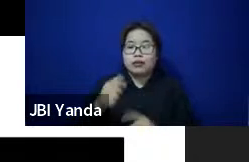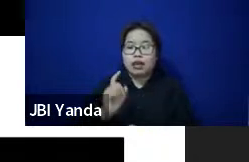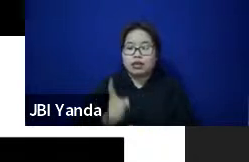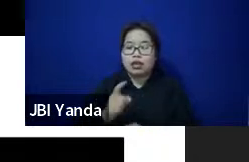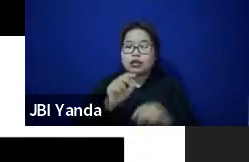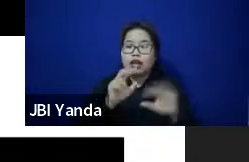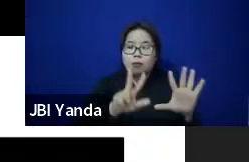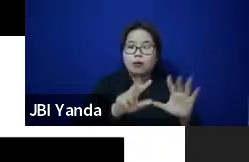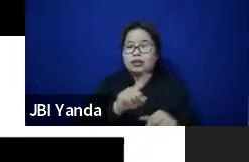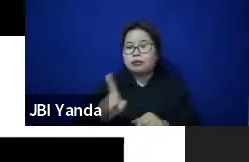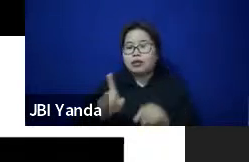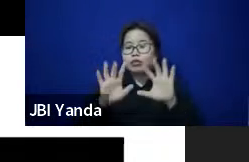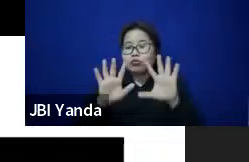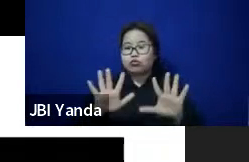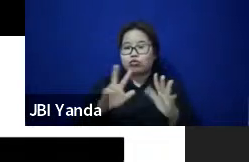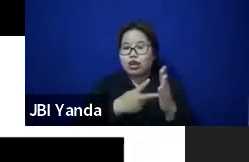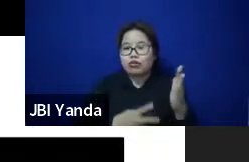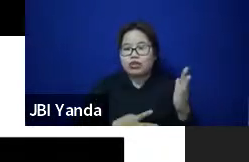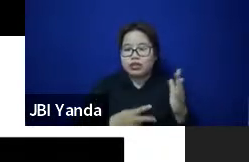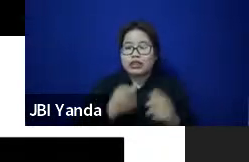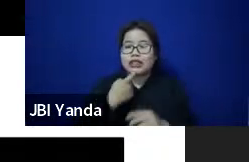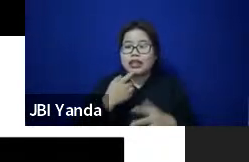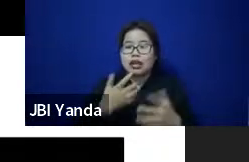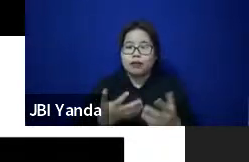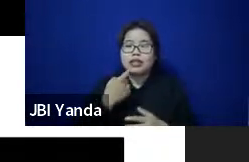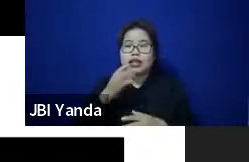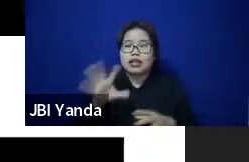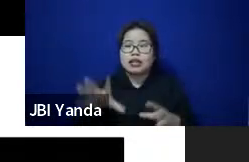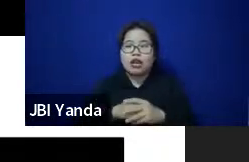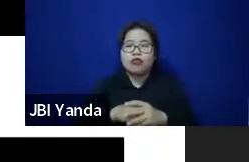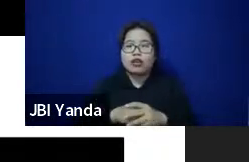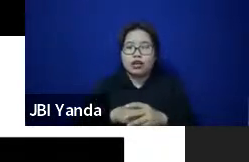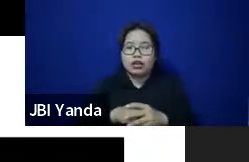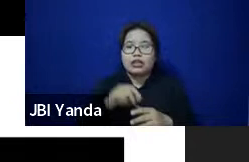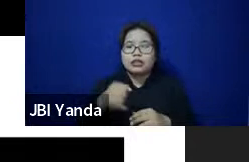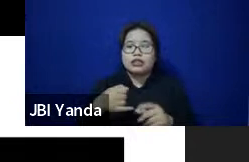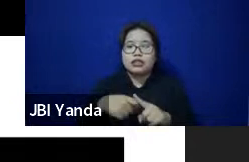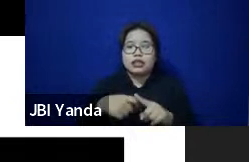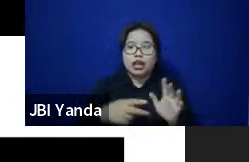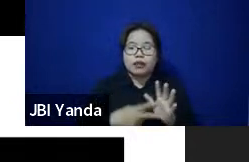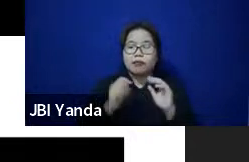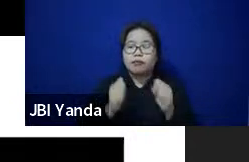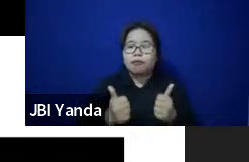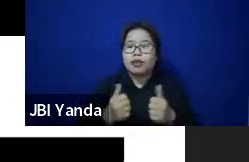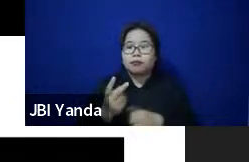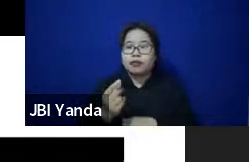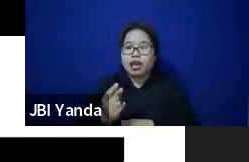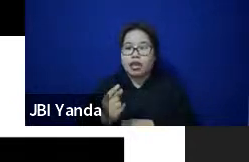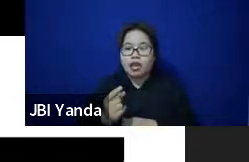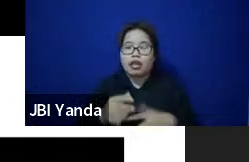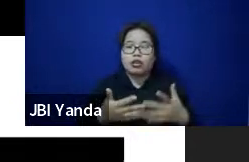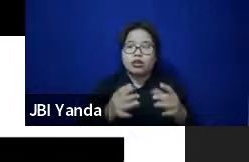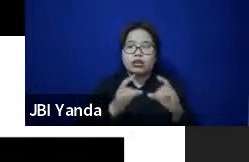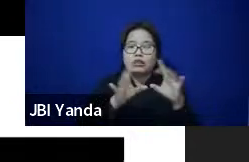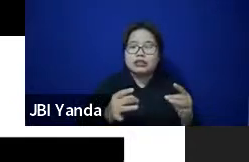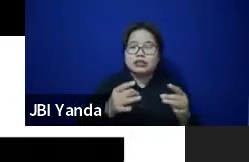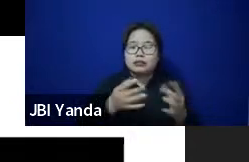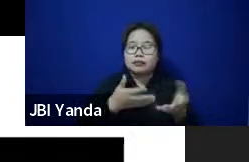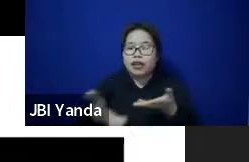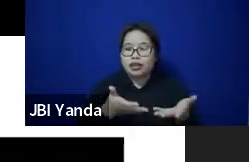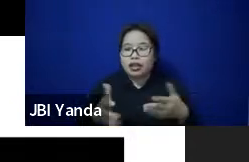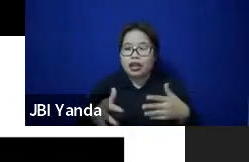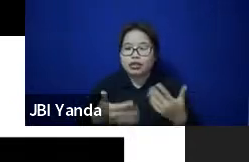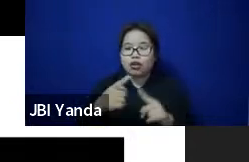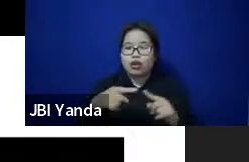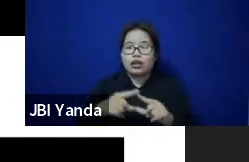8-10 revisi terhadap apa yang di-cover oleh JKN, baik itu biayanya, jenis layanannya, dan tarif-tarif